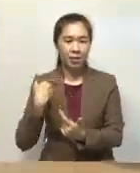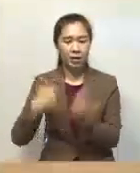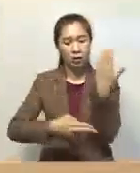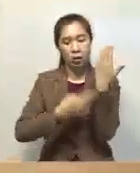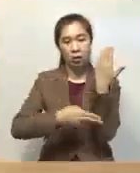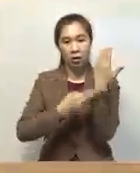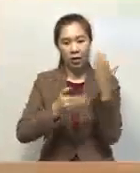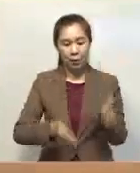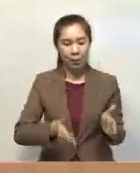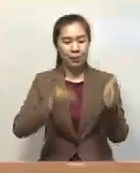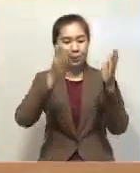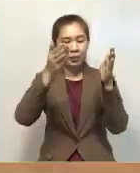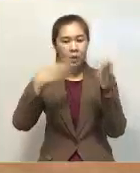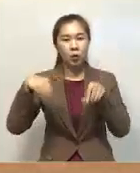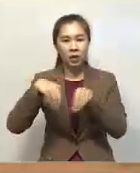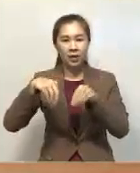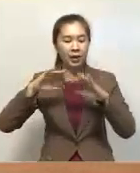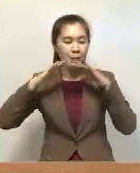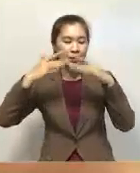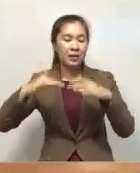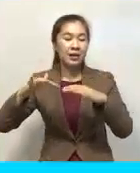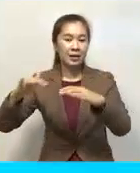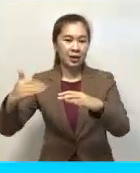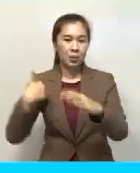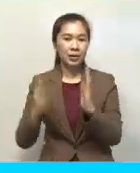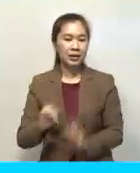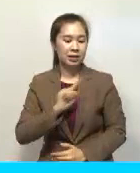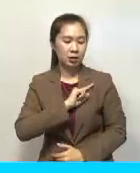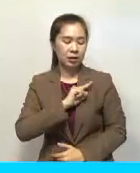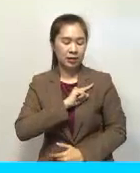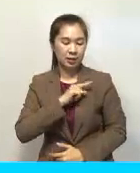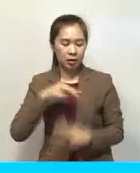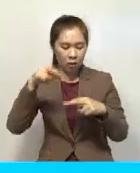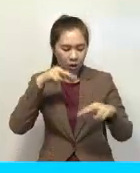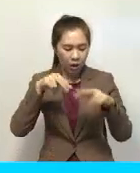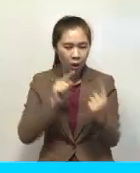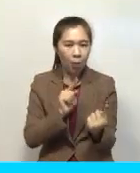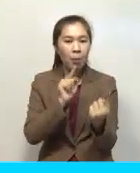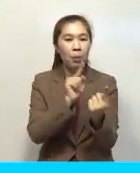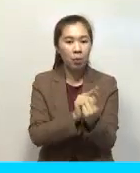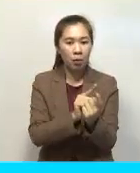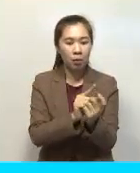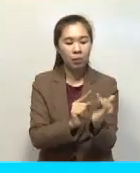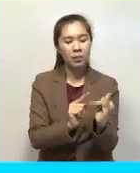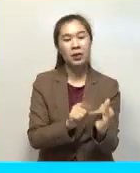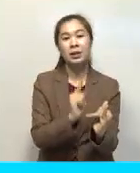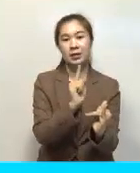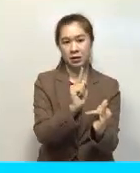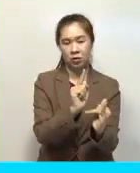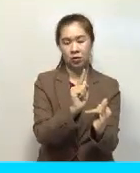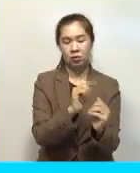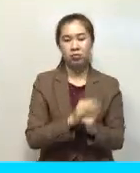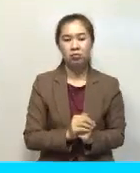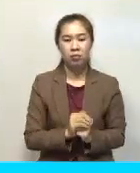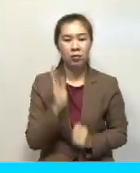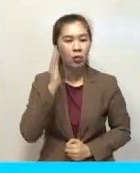ร์เคียวริมชายฝั่งทะเลเมืองปาลูหลังจากเจ้าหน้าที่กู้ภัยพบผู้รอดชีวิตอยู่ใต้ซากปรักหักพังคนหนึ่งจากนั้น